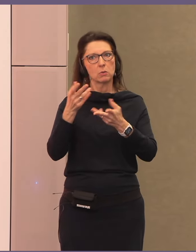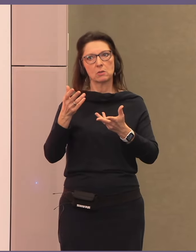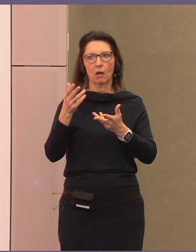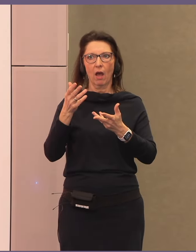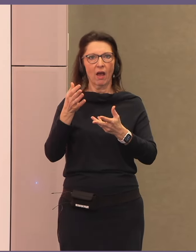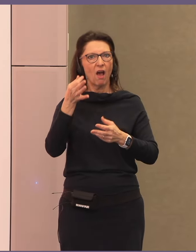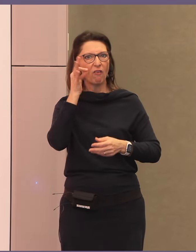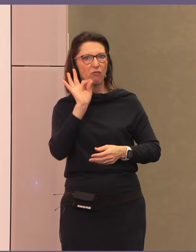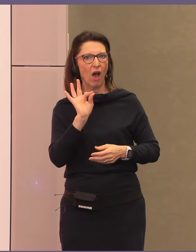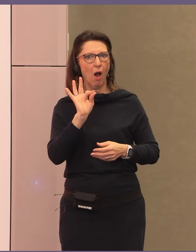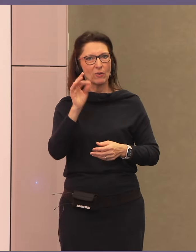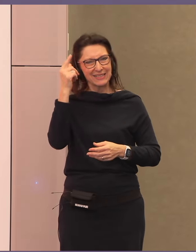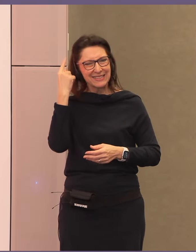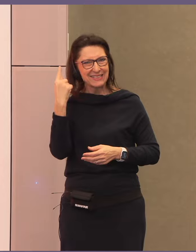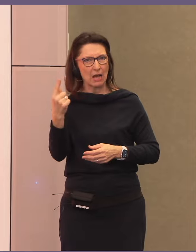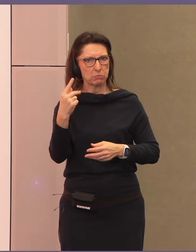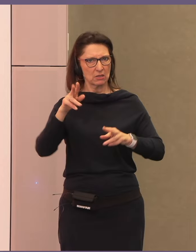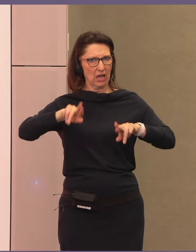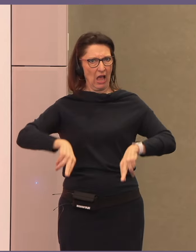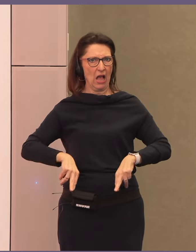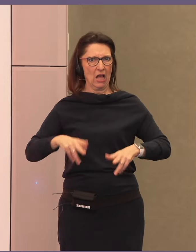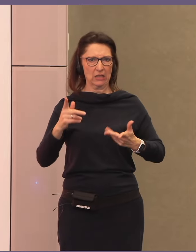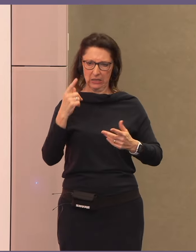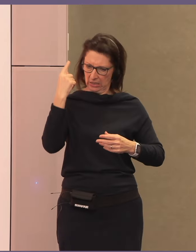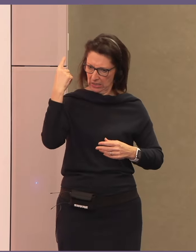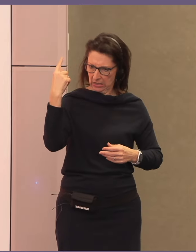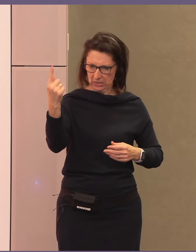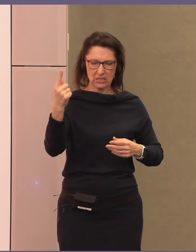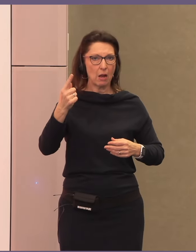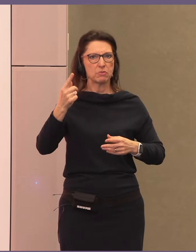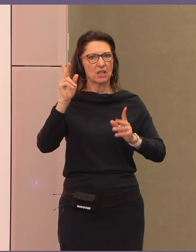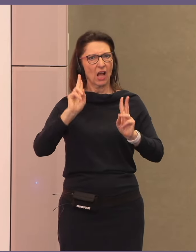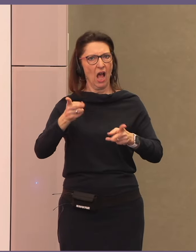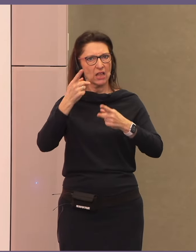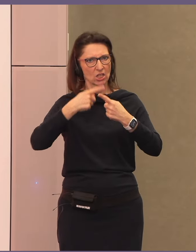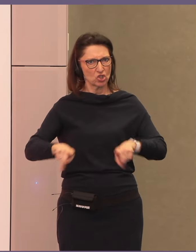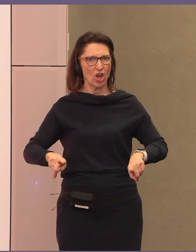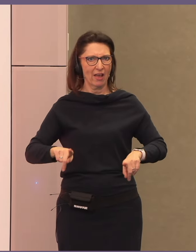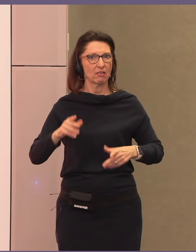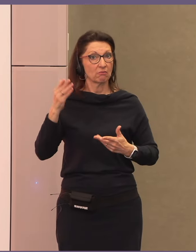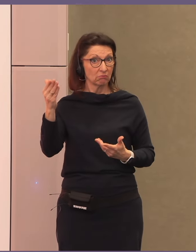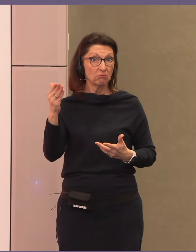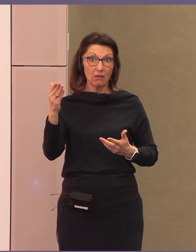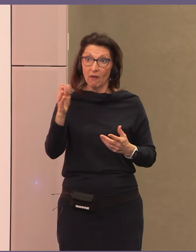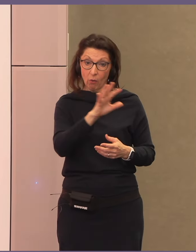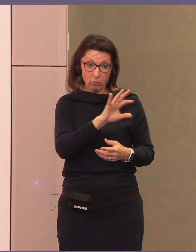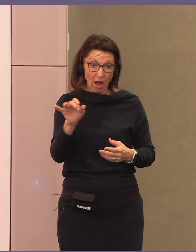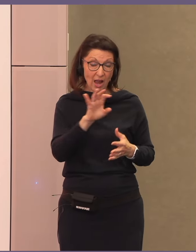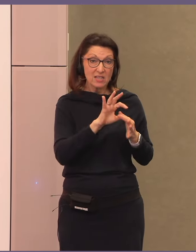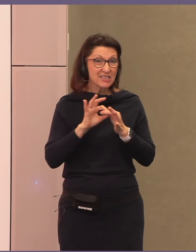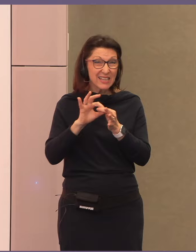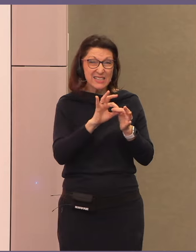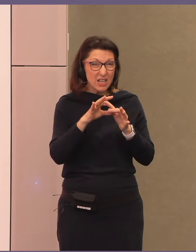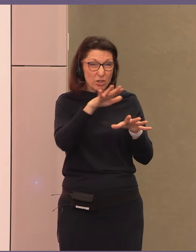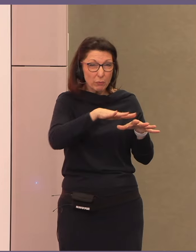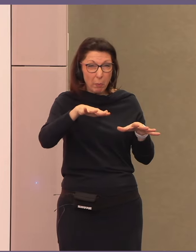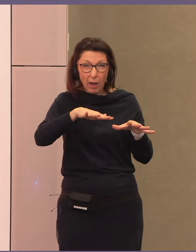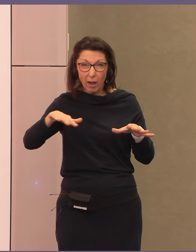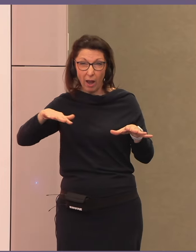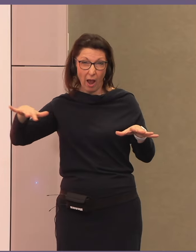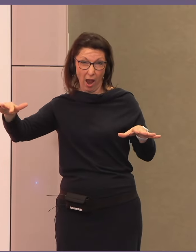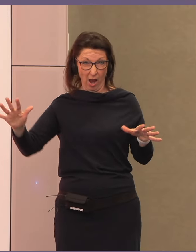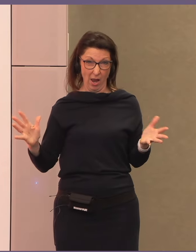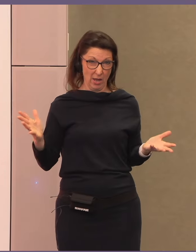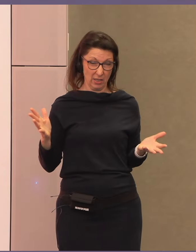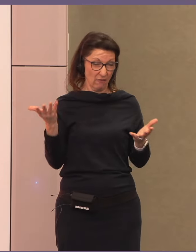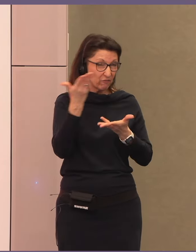Selbstbestimmungsrecht, ihre eigene Ermächtigung tatsächlich durchsetzen zu können. Und es geht durch alle gesellschaftlichen Bereiche, es geht durch alle